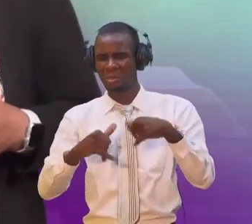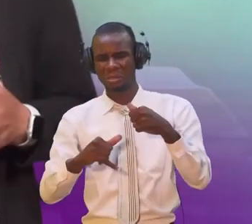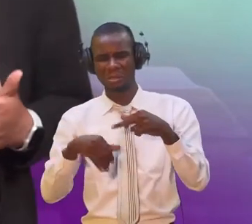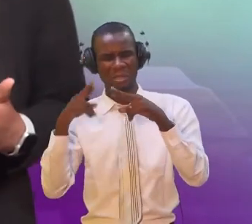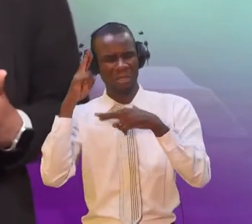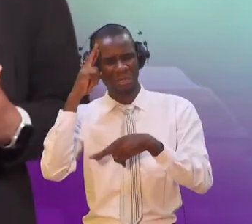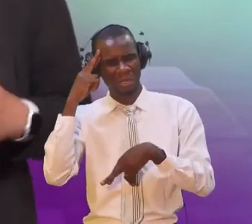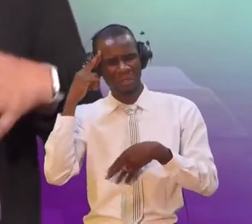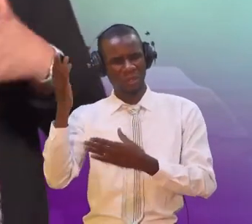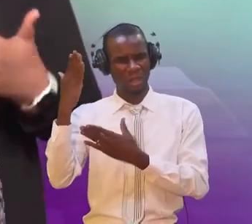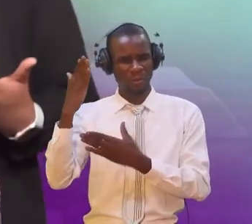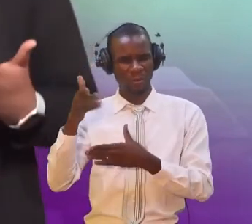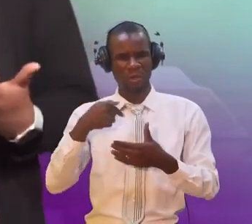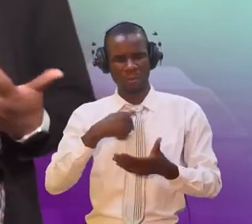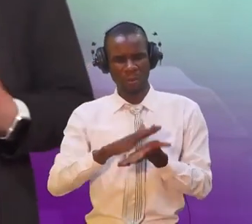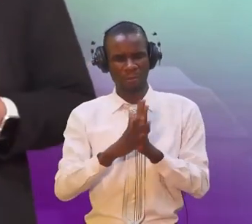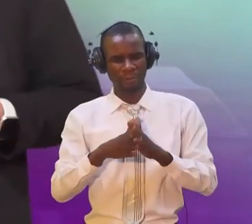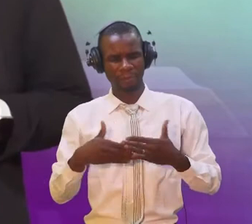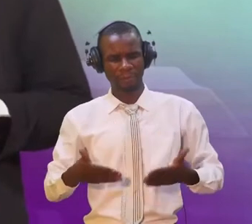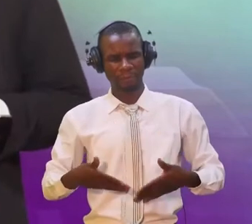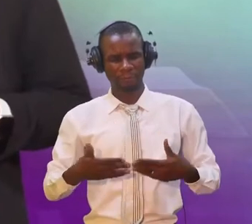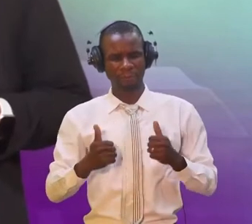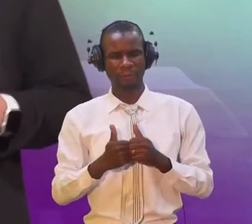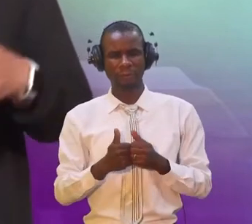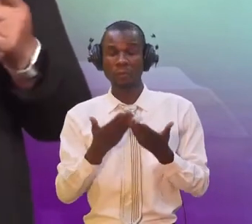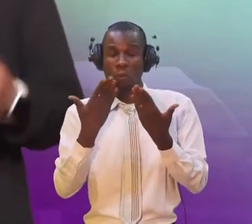wale wanaovunjika moyo sana